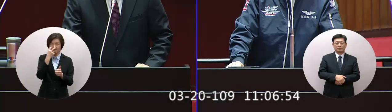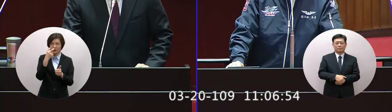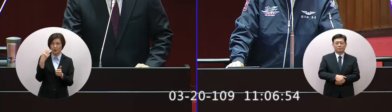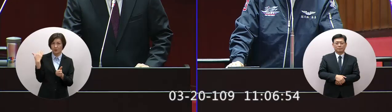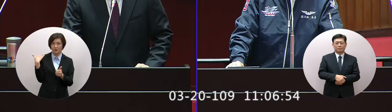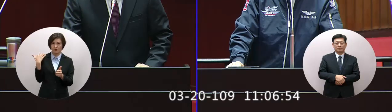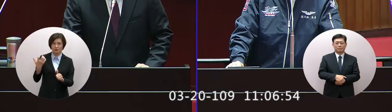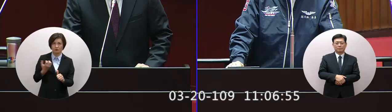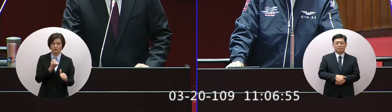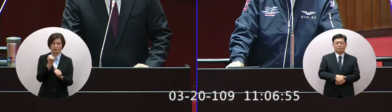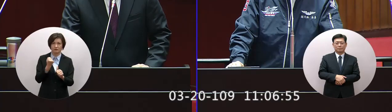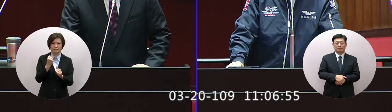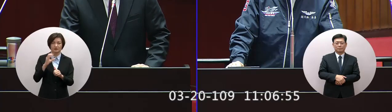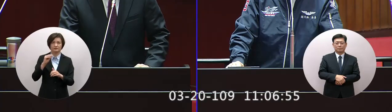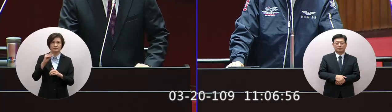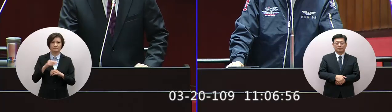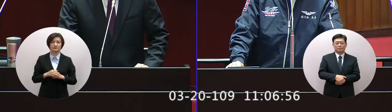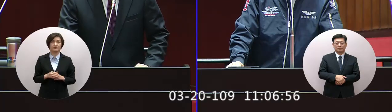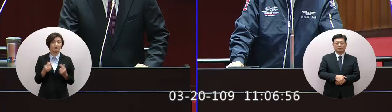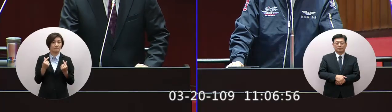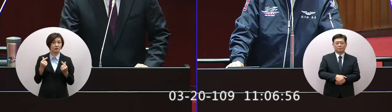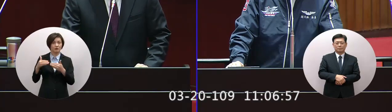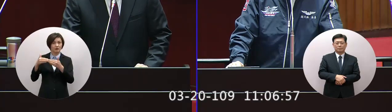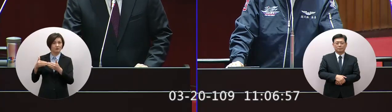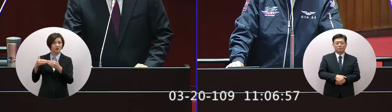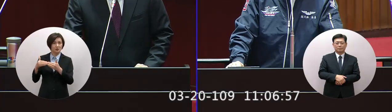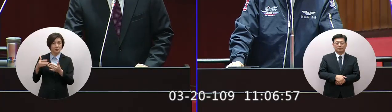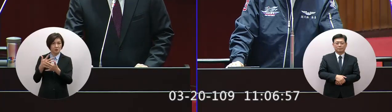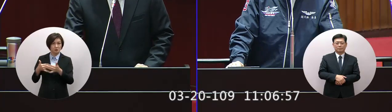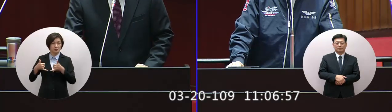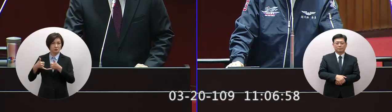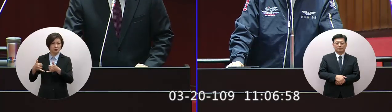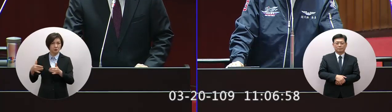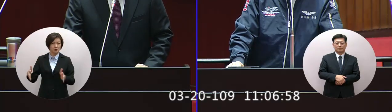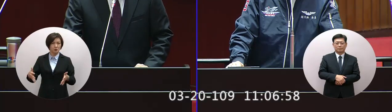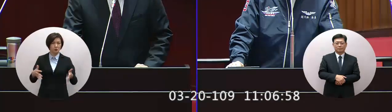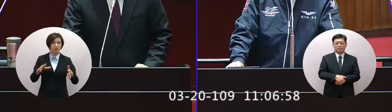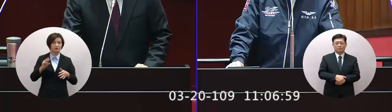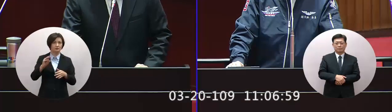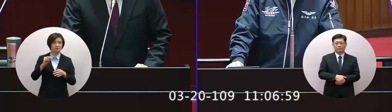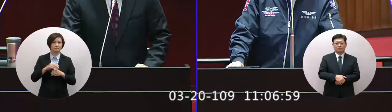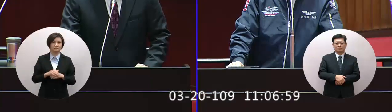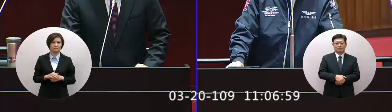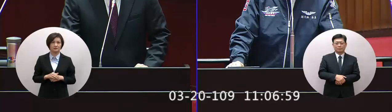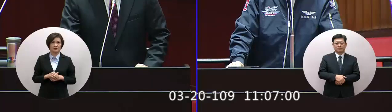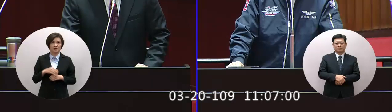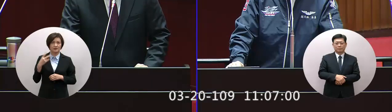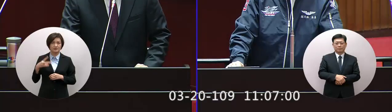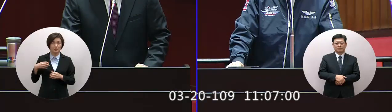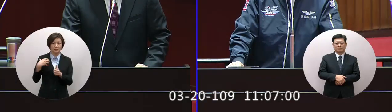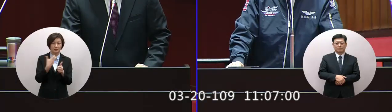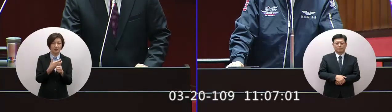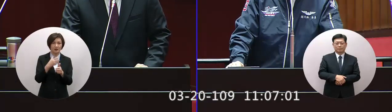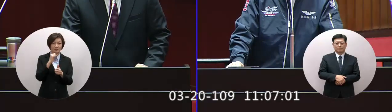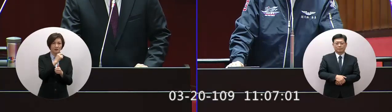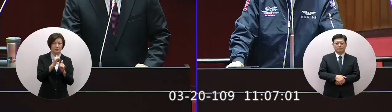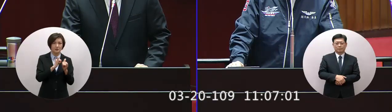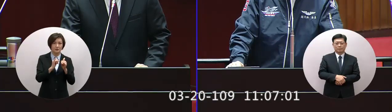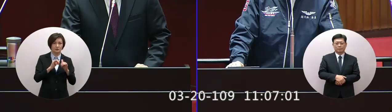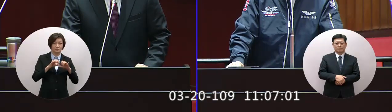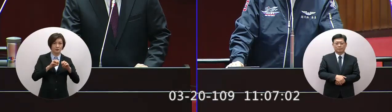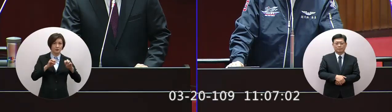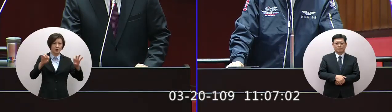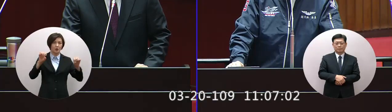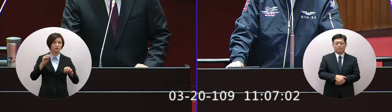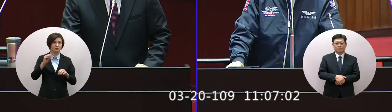的包括是不是中国那边网军所传过来，那再由国人在这边散播，那我